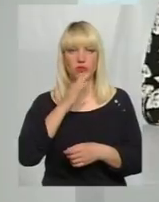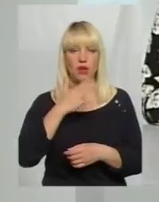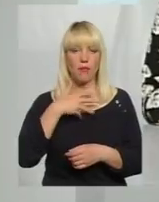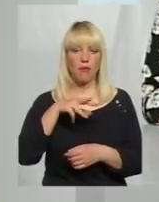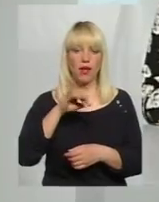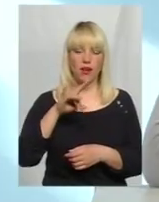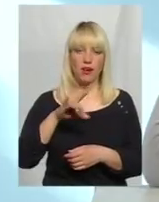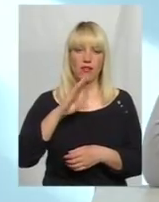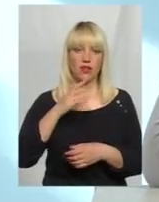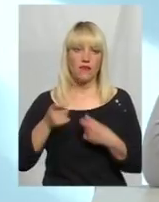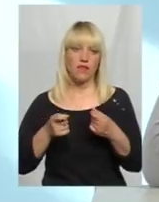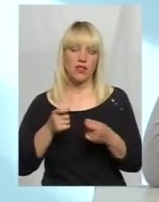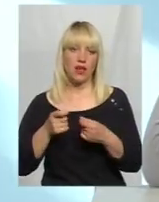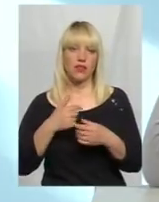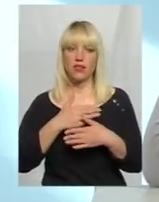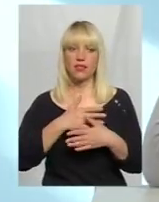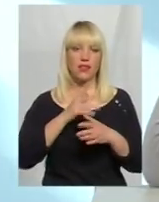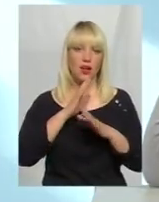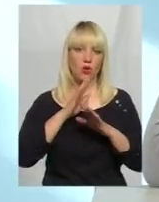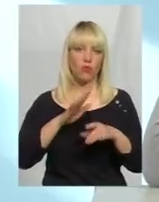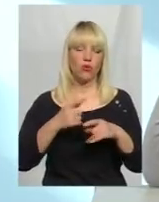і владі. Не люблю такі пафосні,